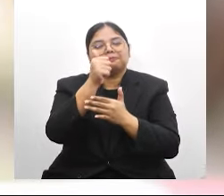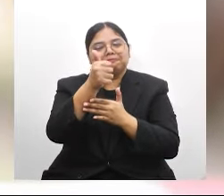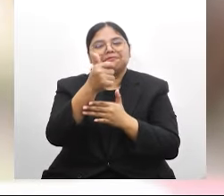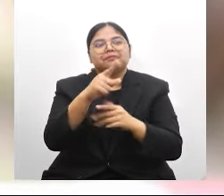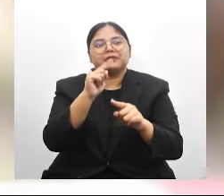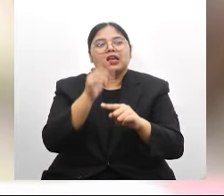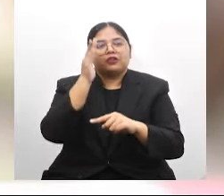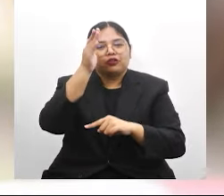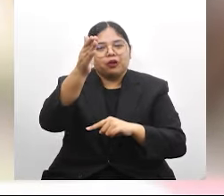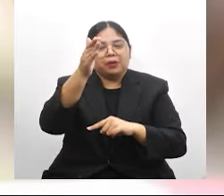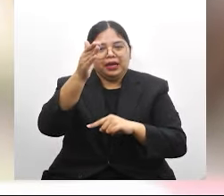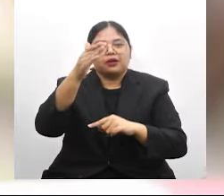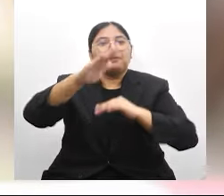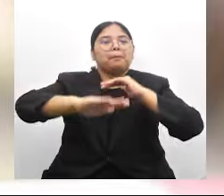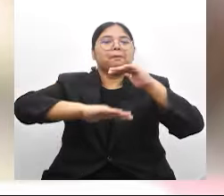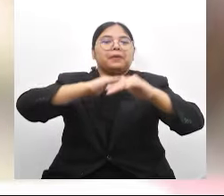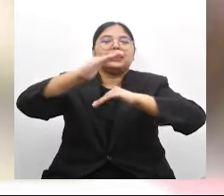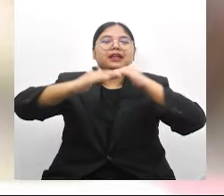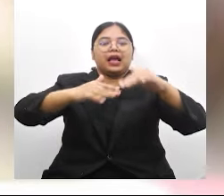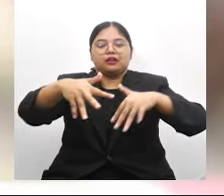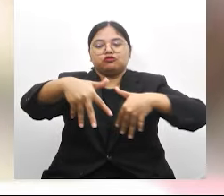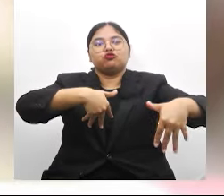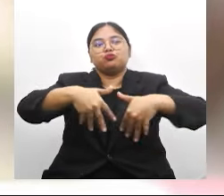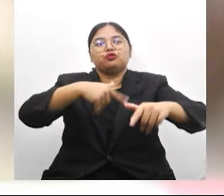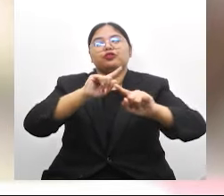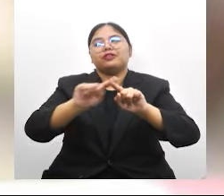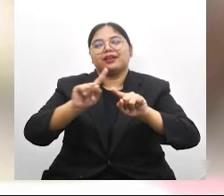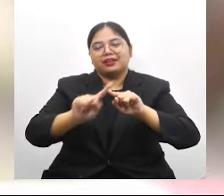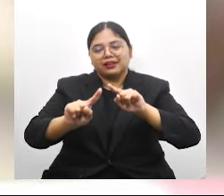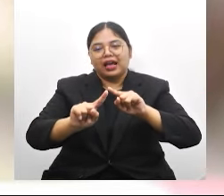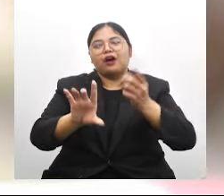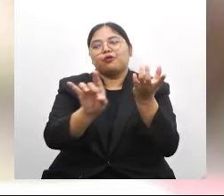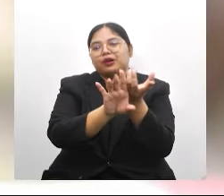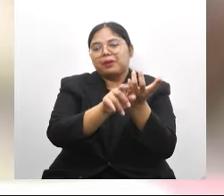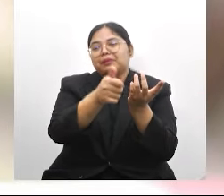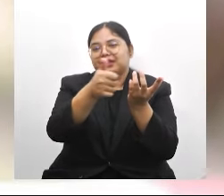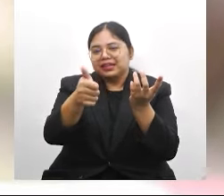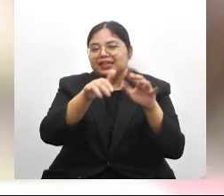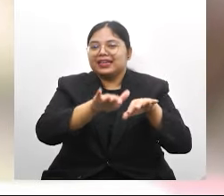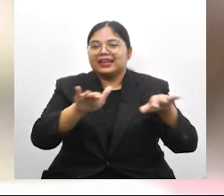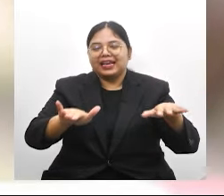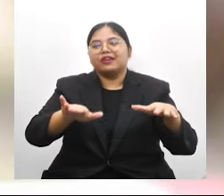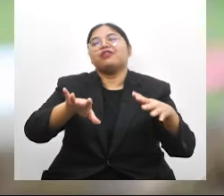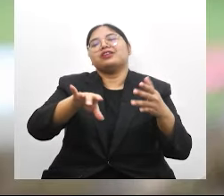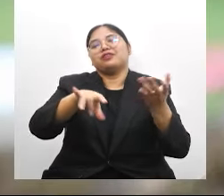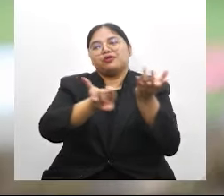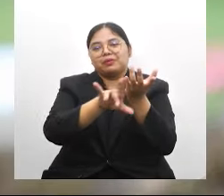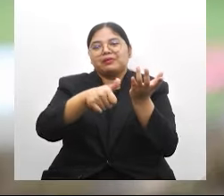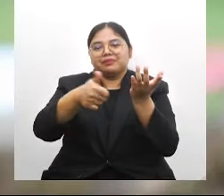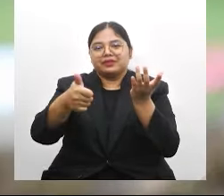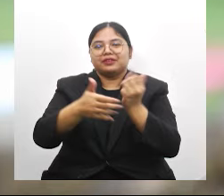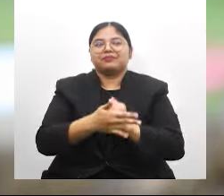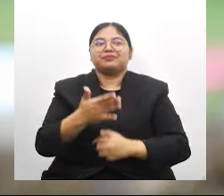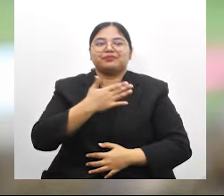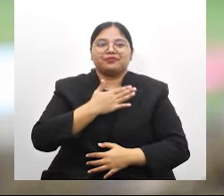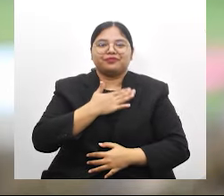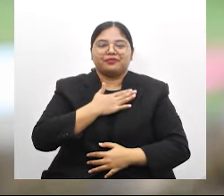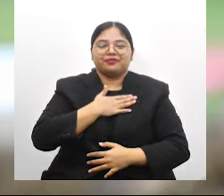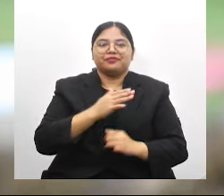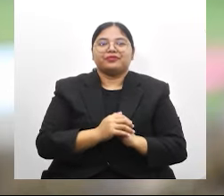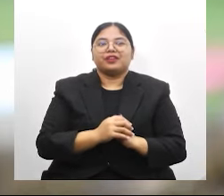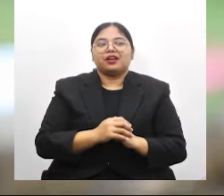ก็จะนำไปสู่การพัฒนาชุมชนที่มีคุณภาพนักเรียนของเราก็จะมีคุณภาพในอนาคตนะคะผมอารบวร